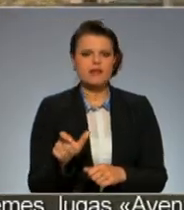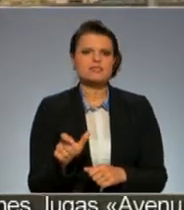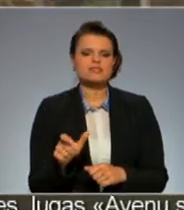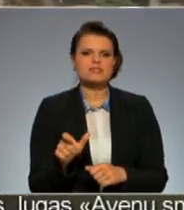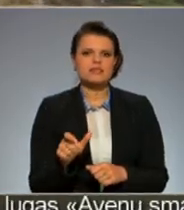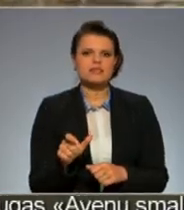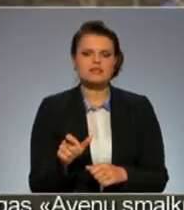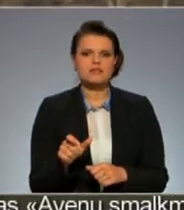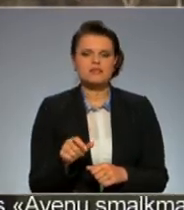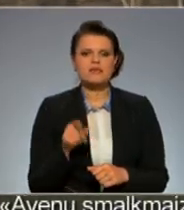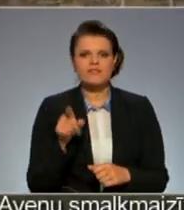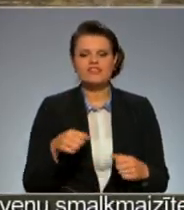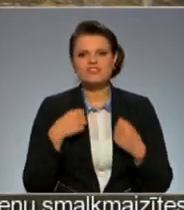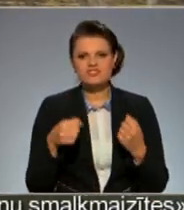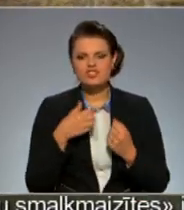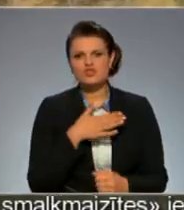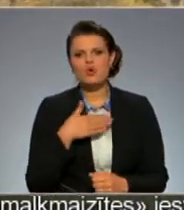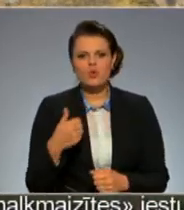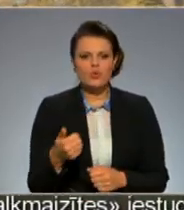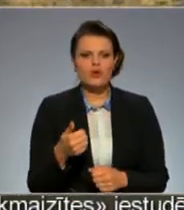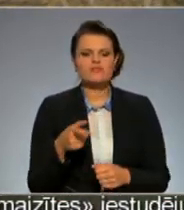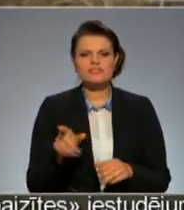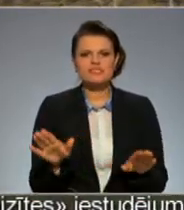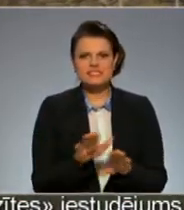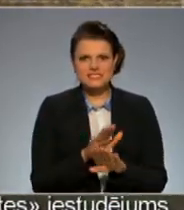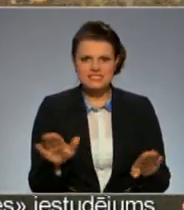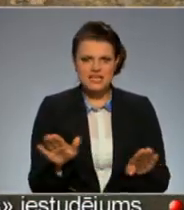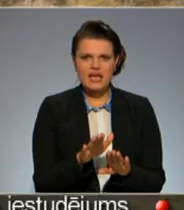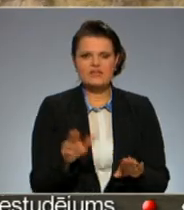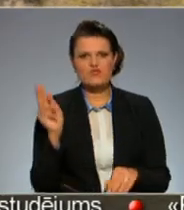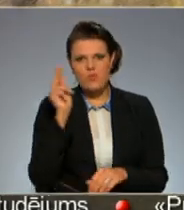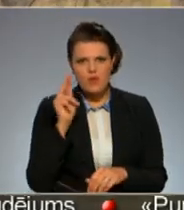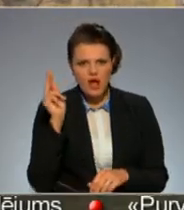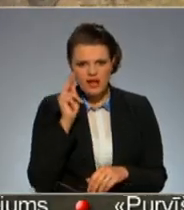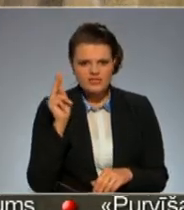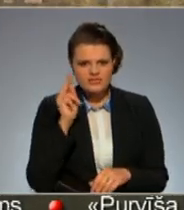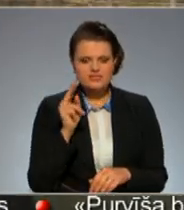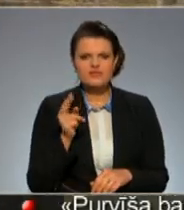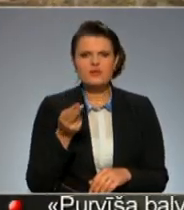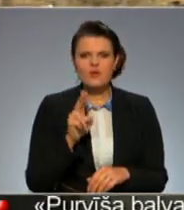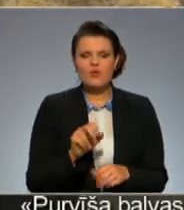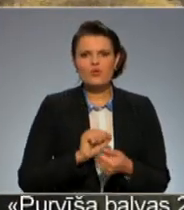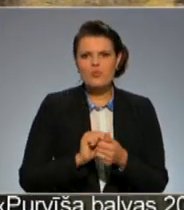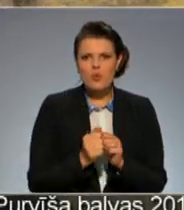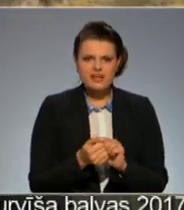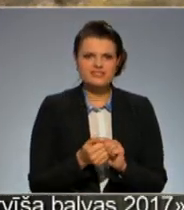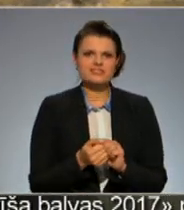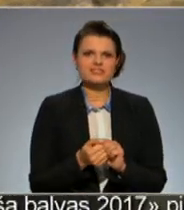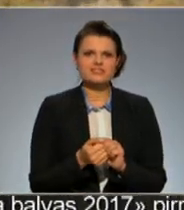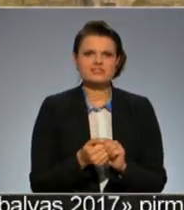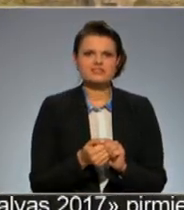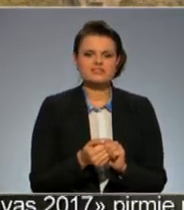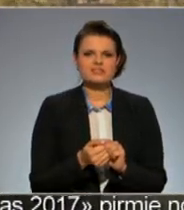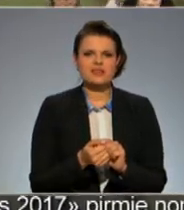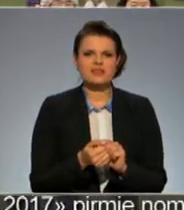diriģents viņi cenšas ļoti viņi dzied un mācās un un un un mocās un